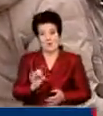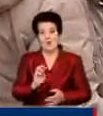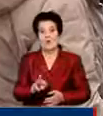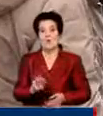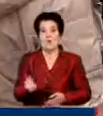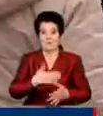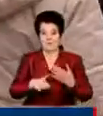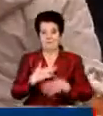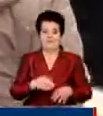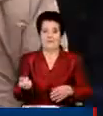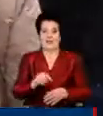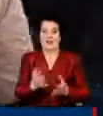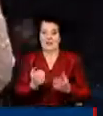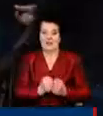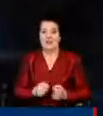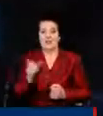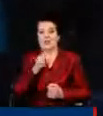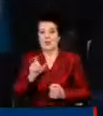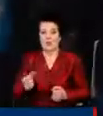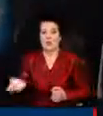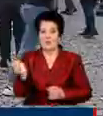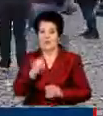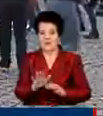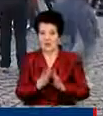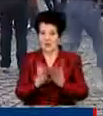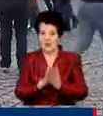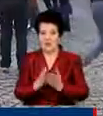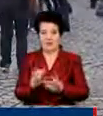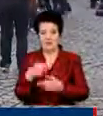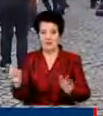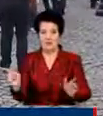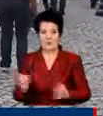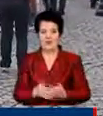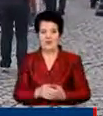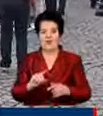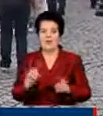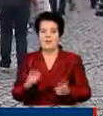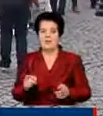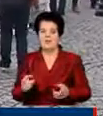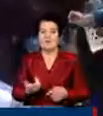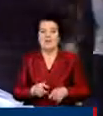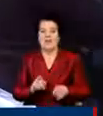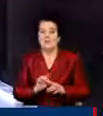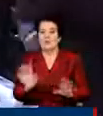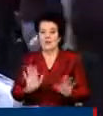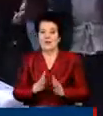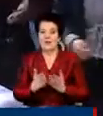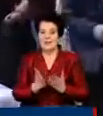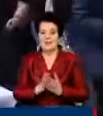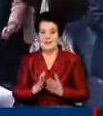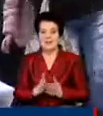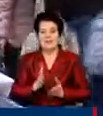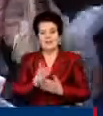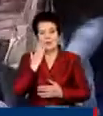foarte bine că am venit și îmi pare bine că lumea se îmbulzește după cărți și nu după mici. Am prins ultimele cărțulii, să zic așa, am găsit și în